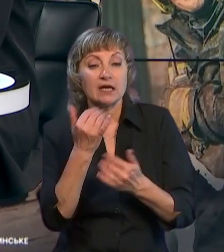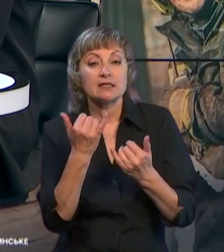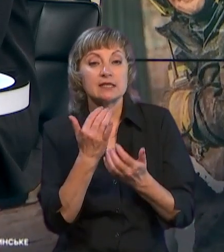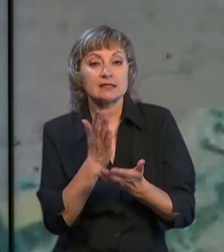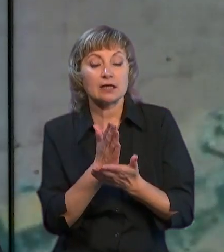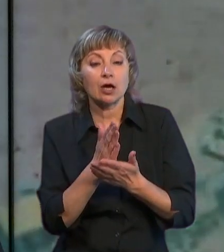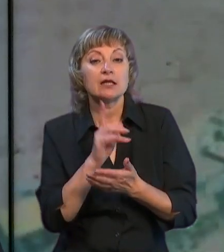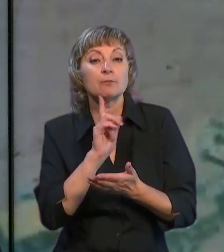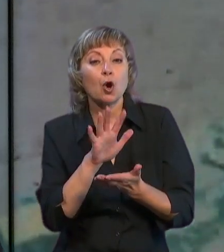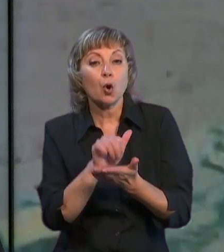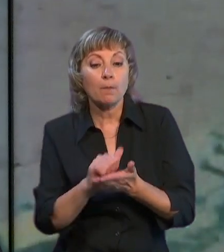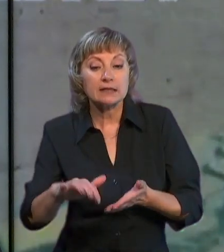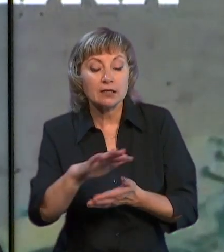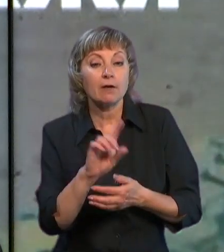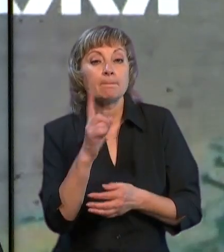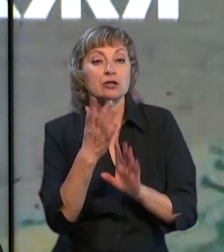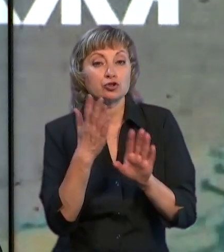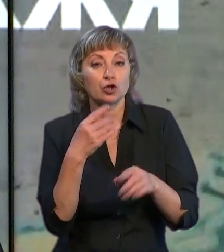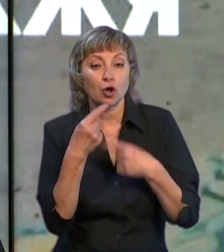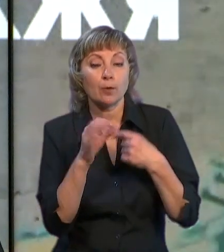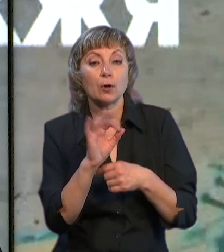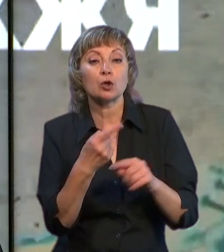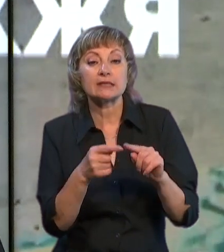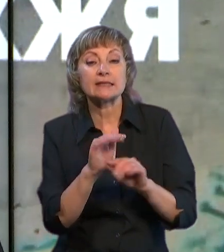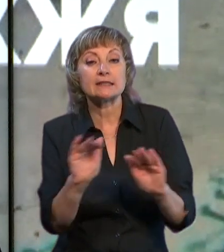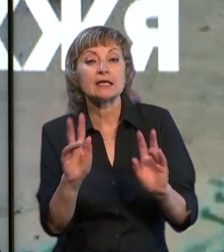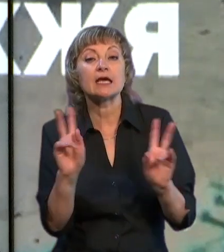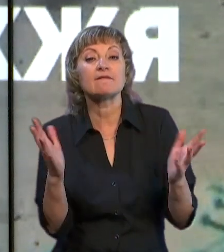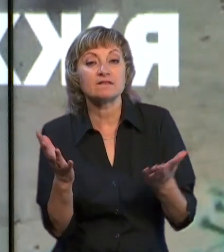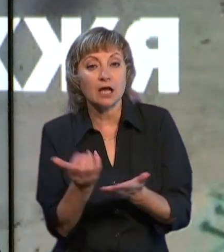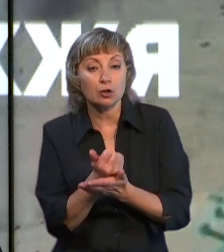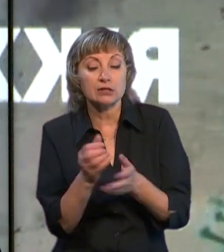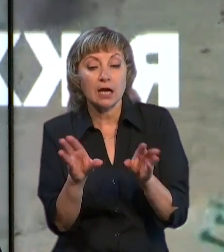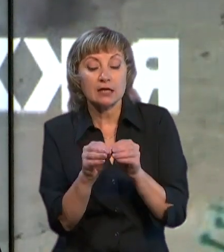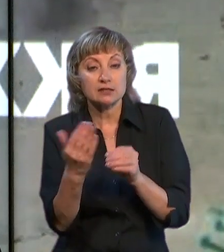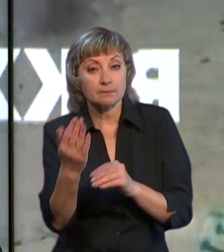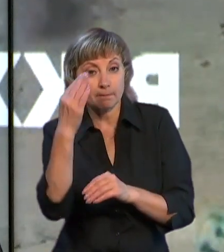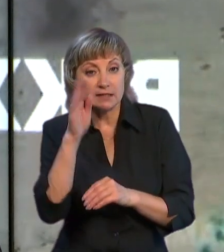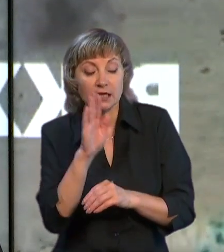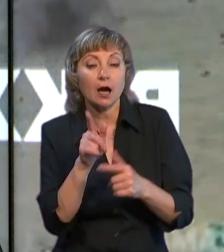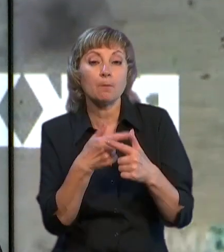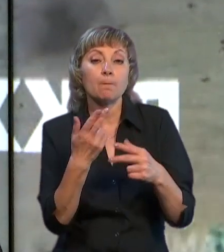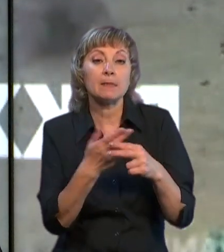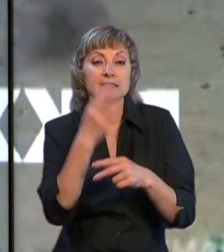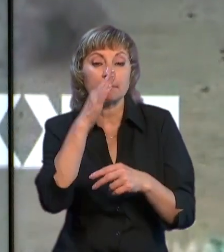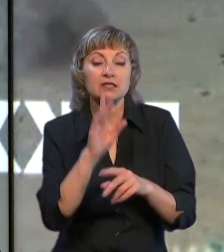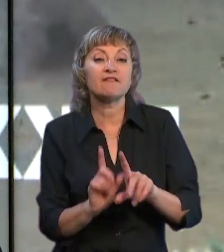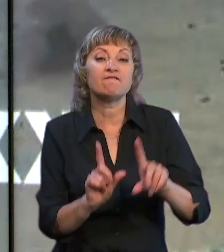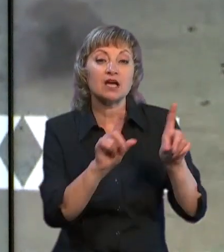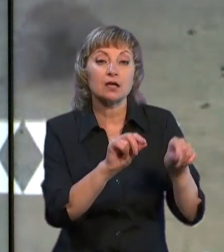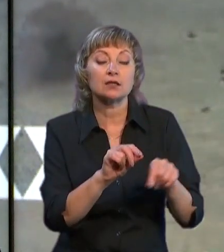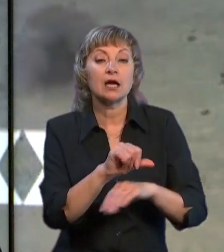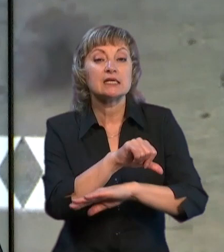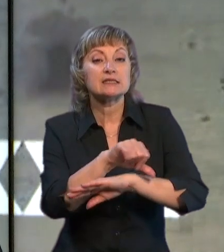окупованих територіях. Ну, в першу чергу, мова йде про тих дітей, яким вдалося разом з їхніми батьками або без батьків виїхати за